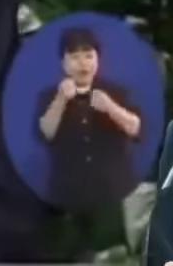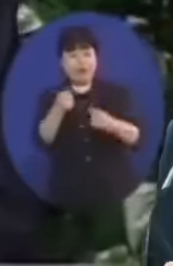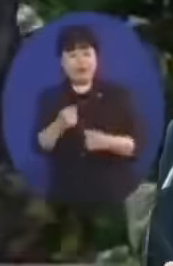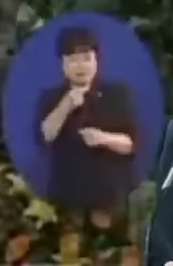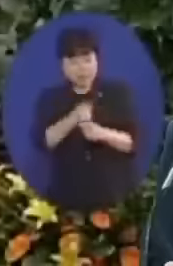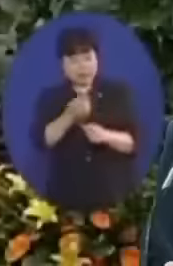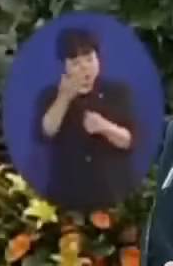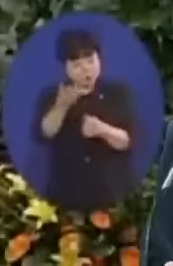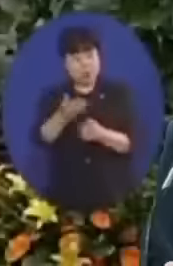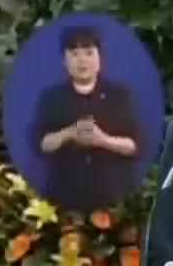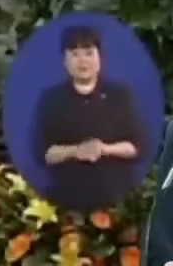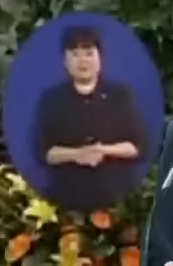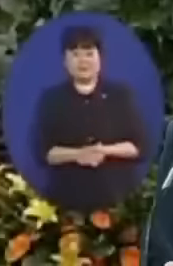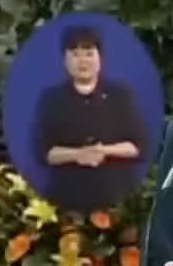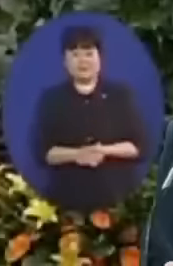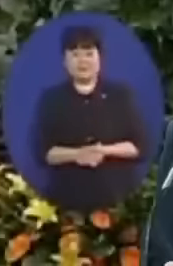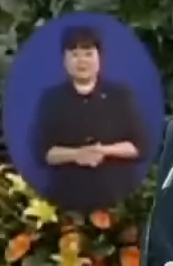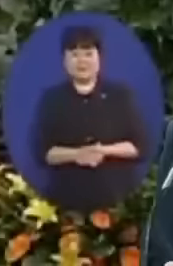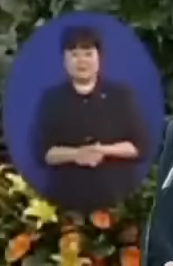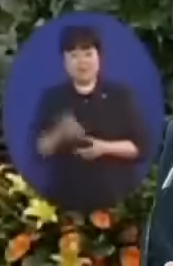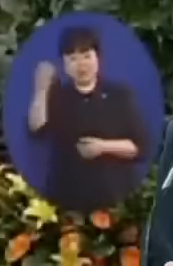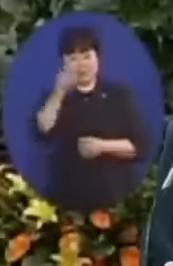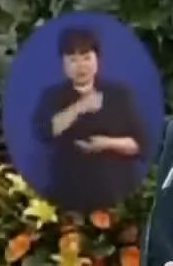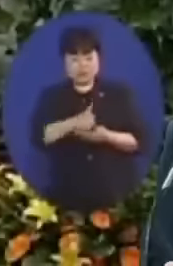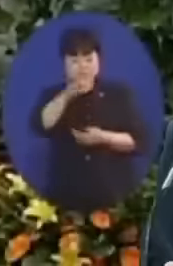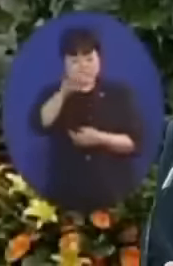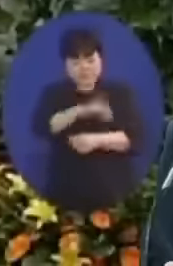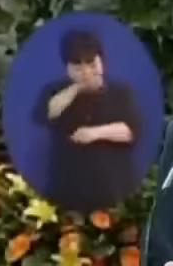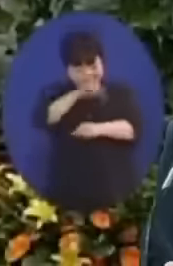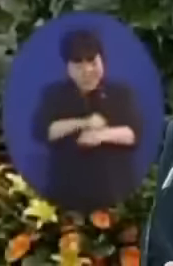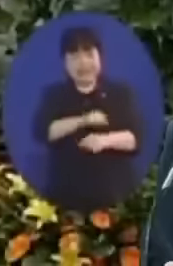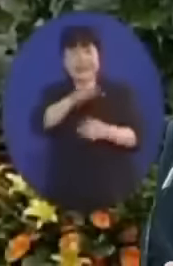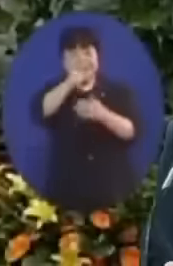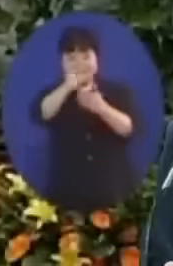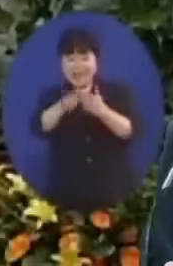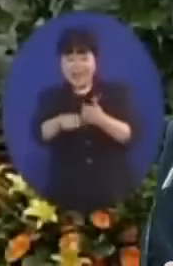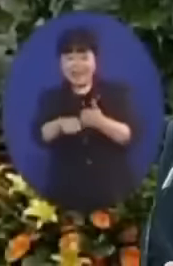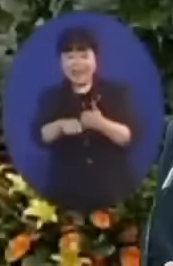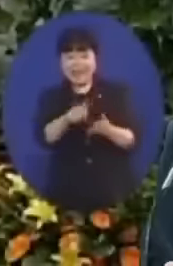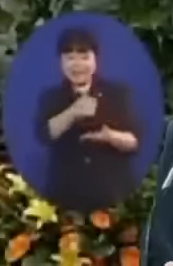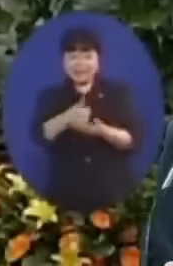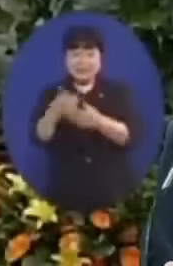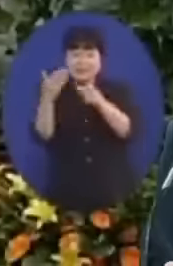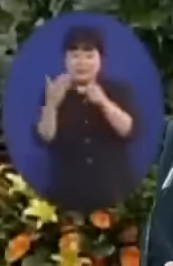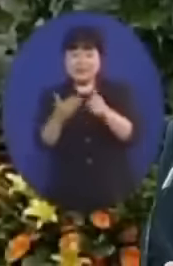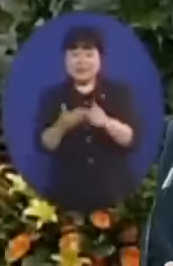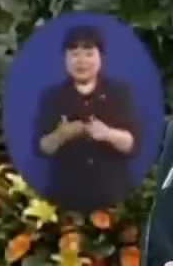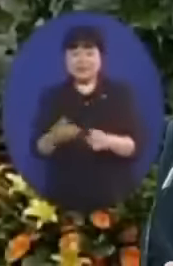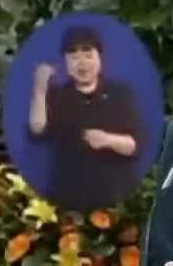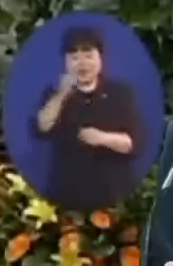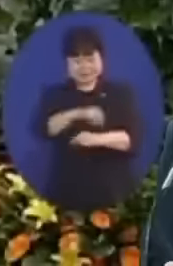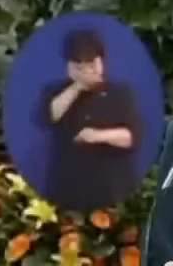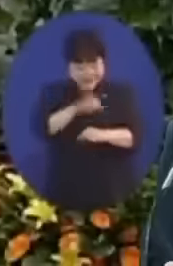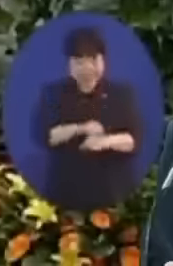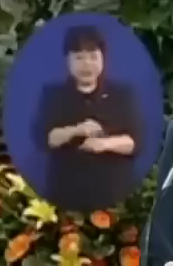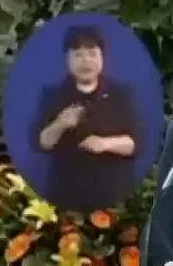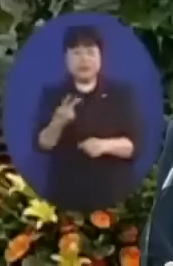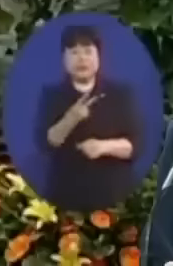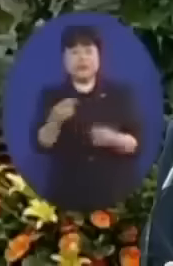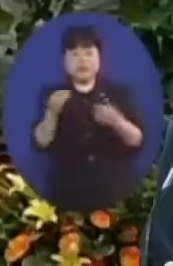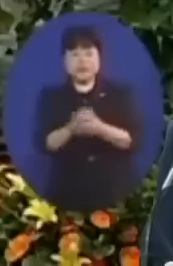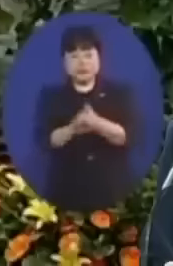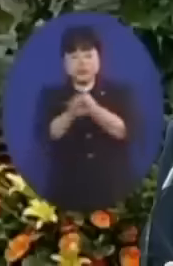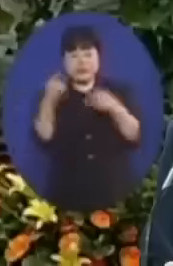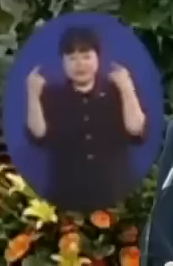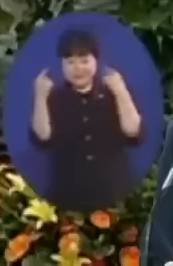만들어 놓은 것입니다. 우리의 영혼이 주님 앞에 잘되면 주님께서 영혼이 잘됨과 동시에 우리 기도를